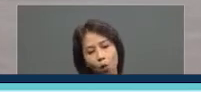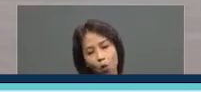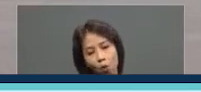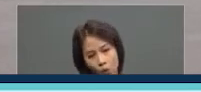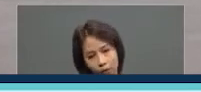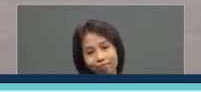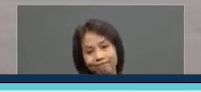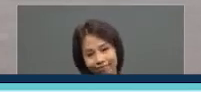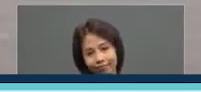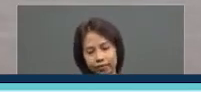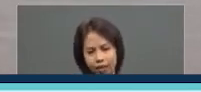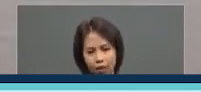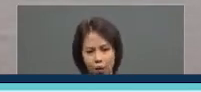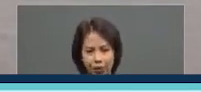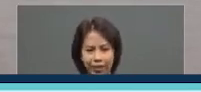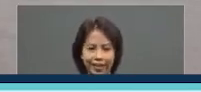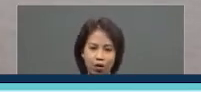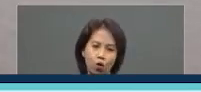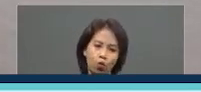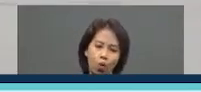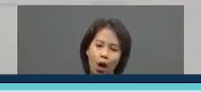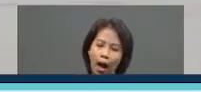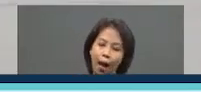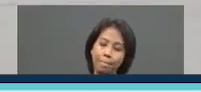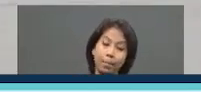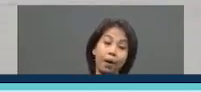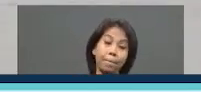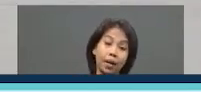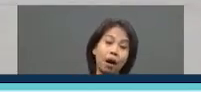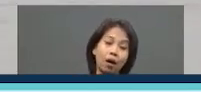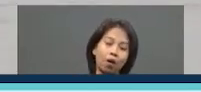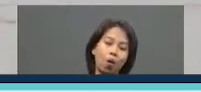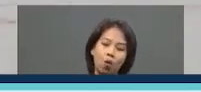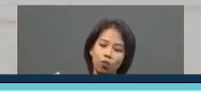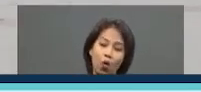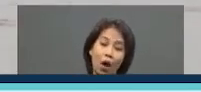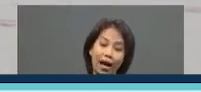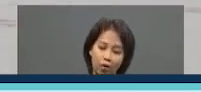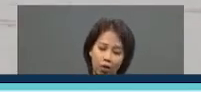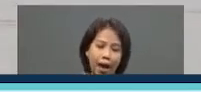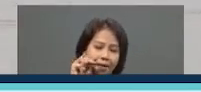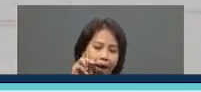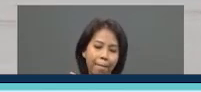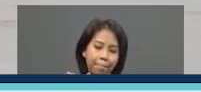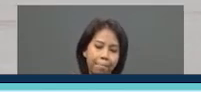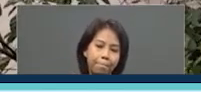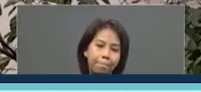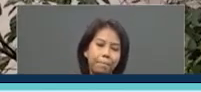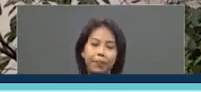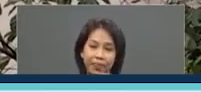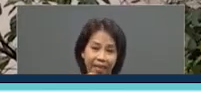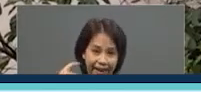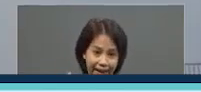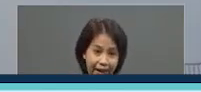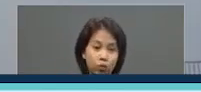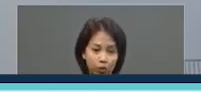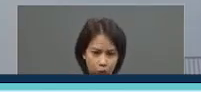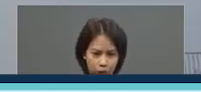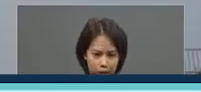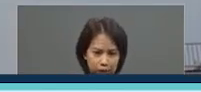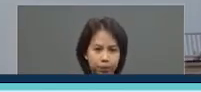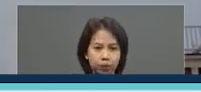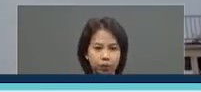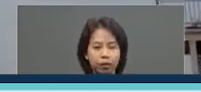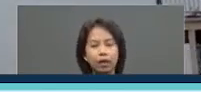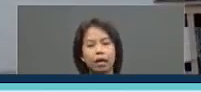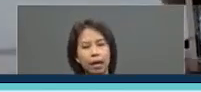ขณะนี้สถานการณ์เกือบเข้าสู่ภาวะปกติแล้วด้านจังหวัดเชียงรายนางอธิตาธรวันชัยธนวงศ์น